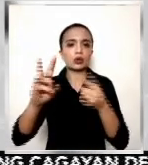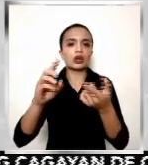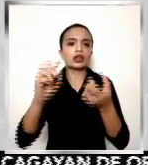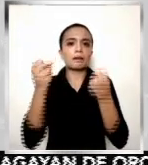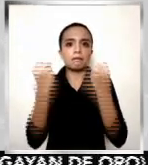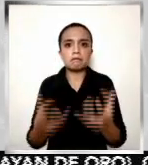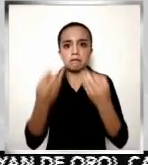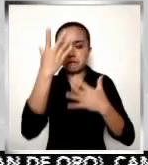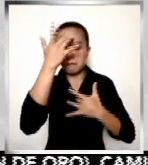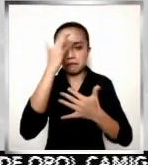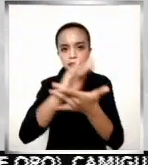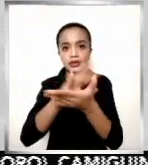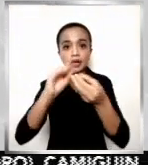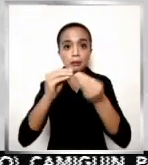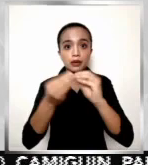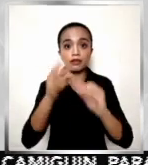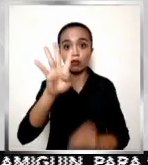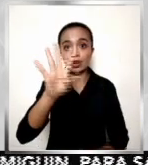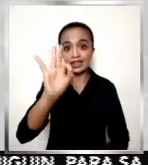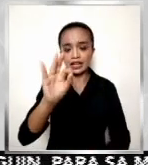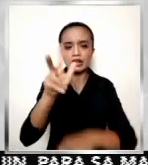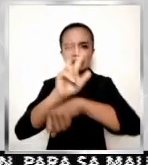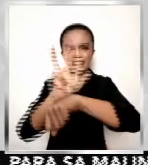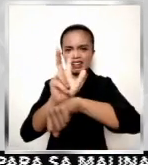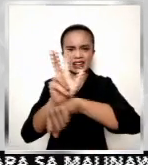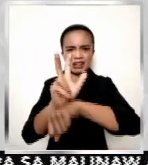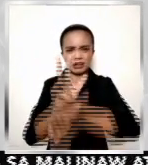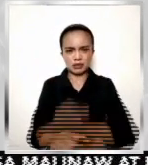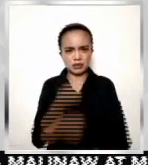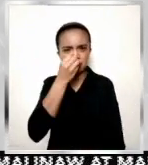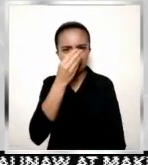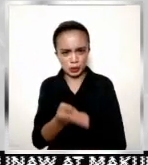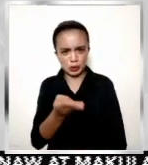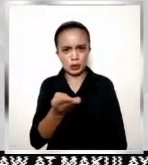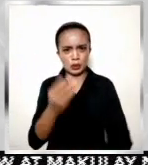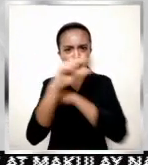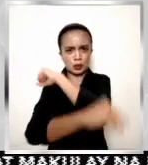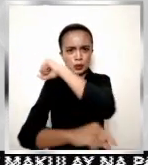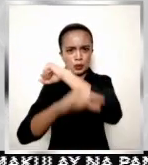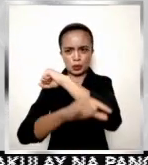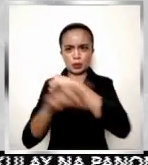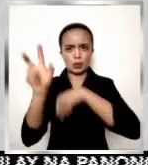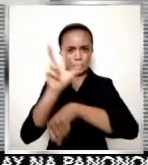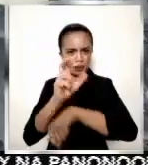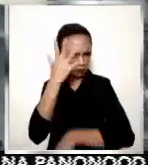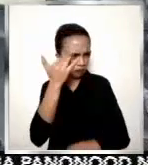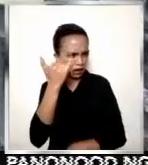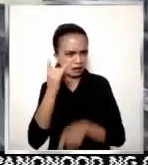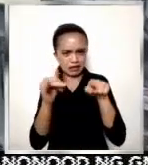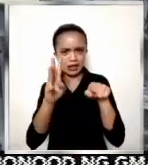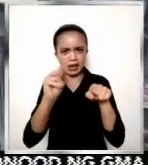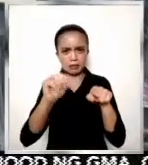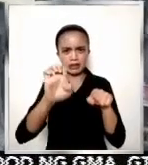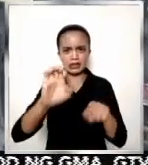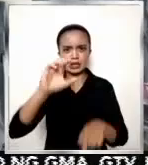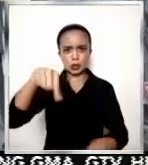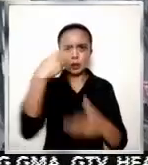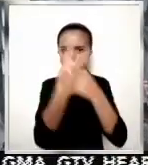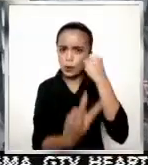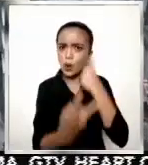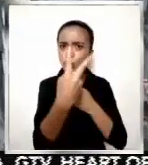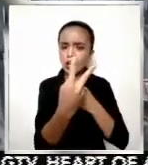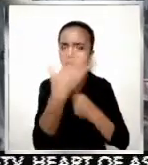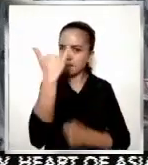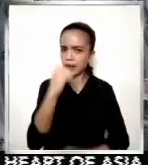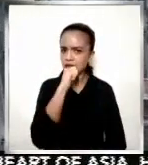naman ang Naga City. Mababa ang kaso sa Lucena City at Naga City pero bakit naka-MECQ sila? At bakit hindi MECQ